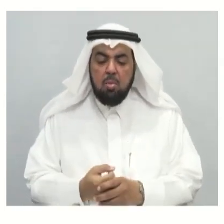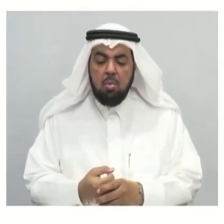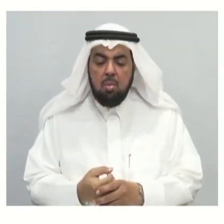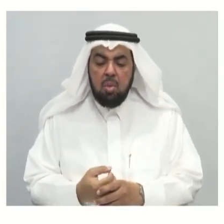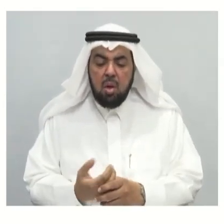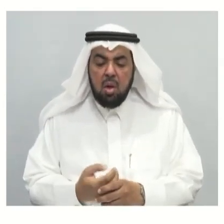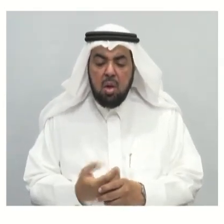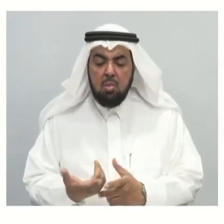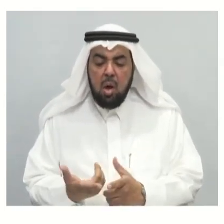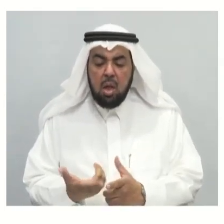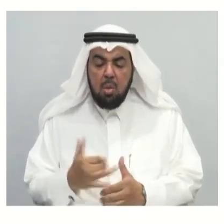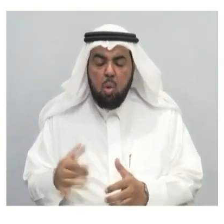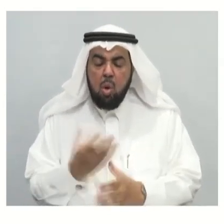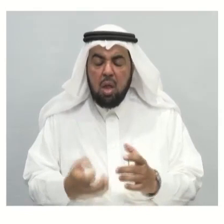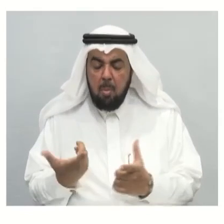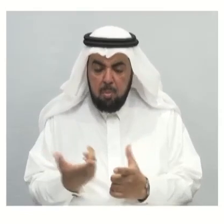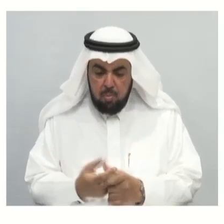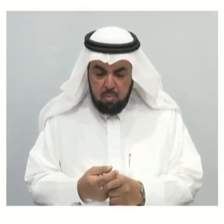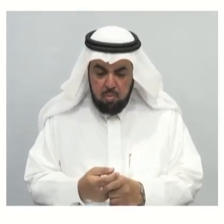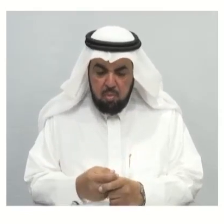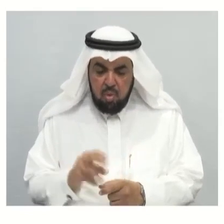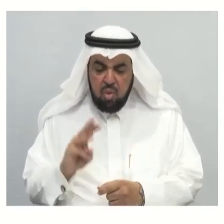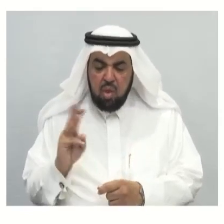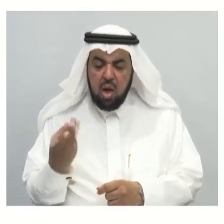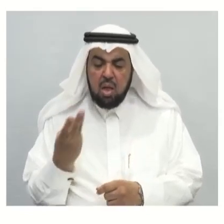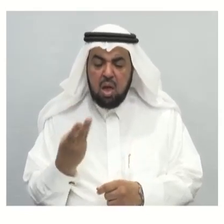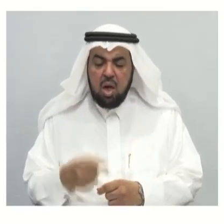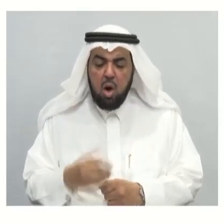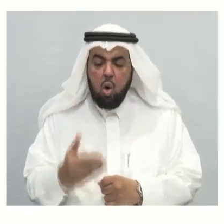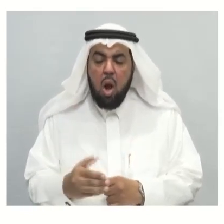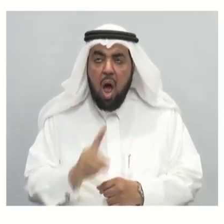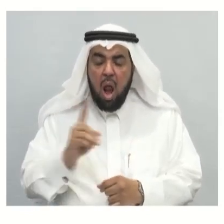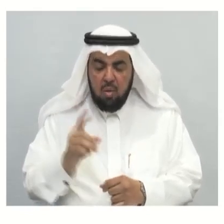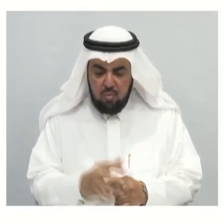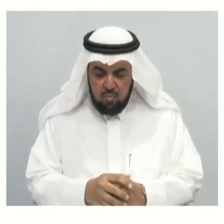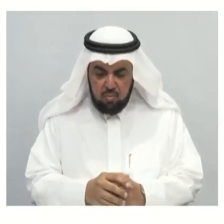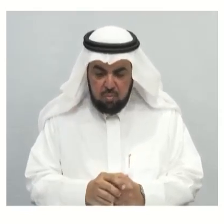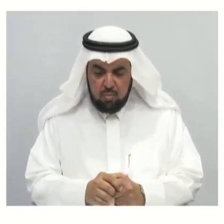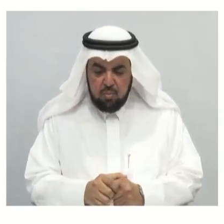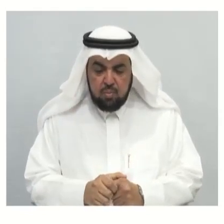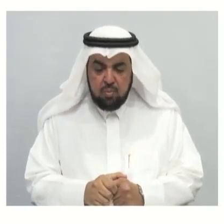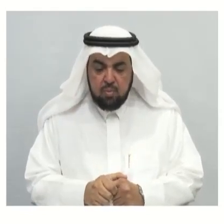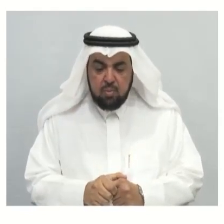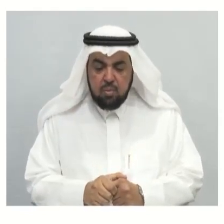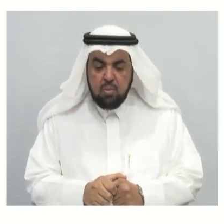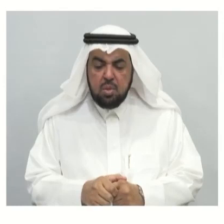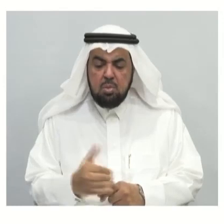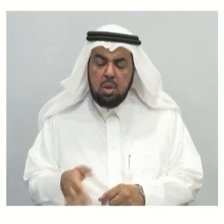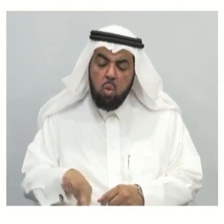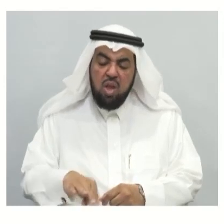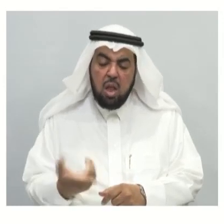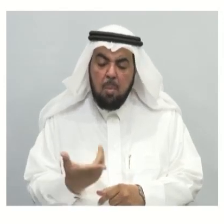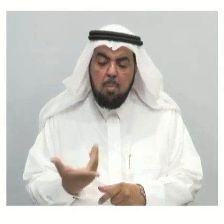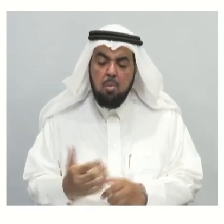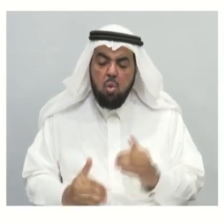معدل المواليد رائعين 13 لكل 1000 معدل